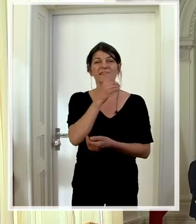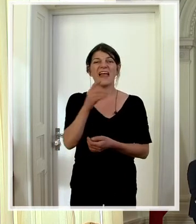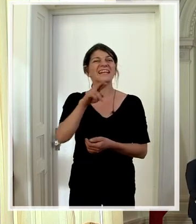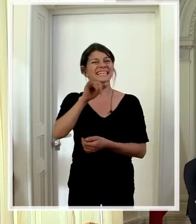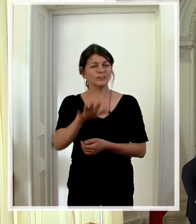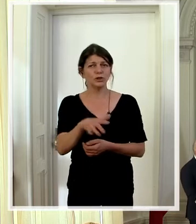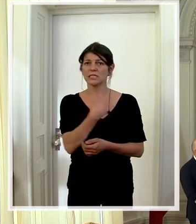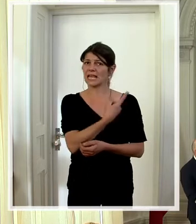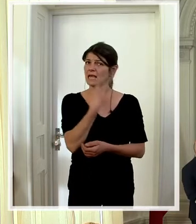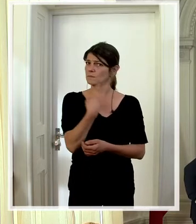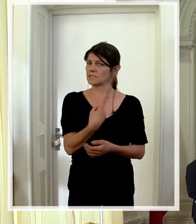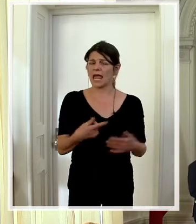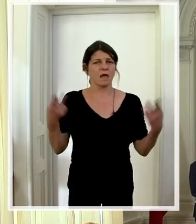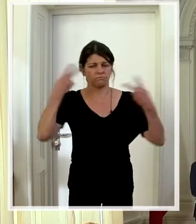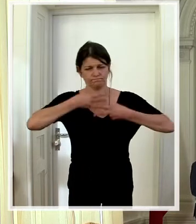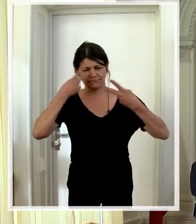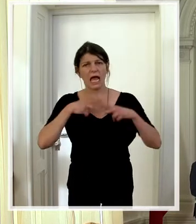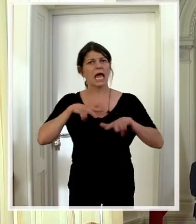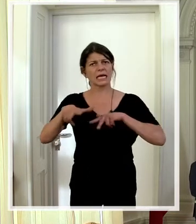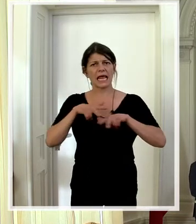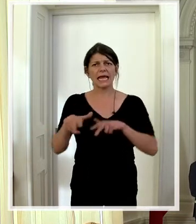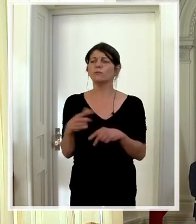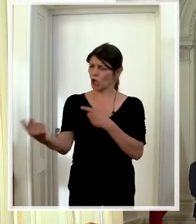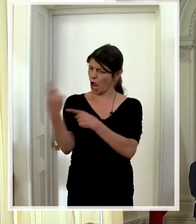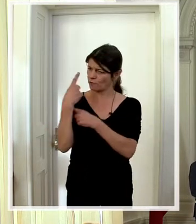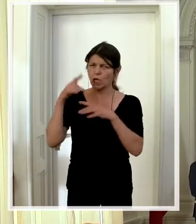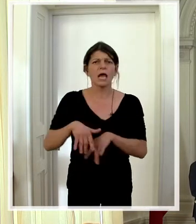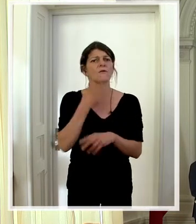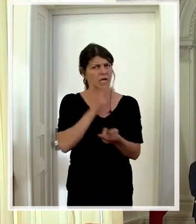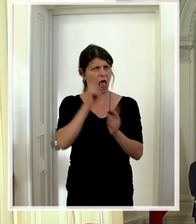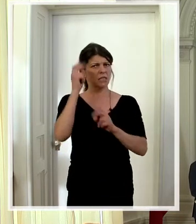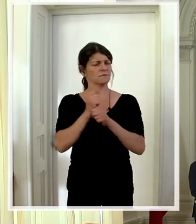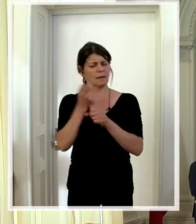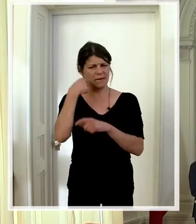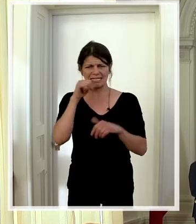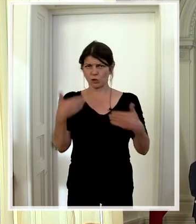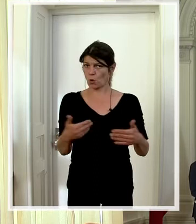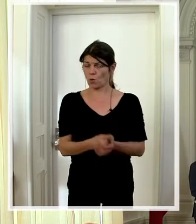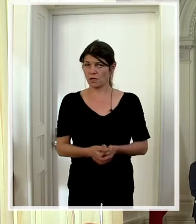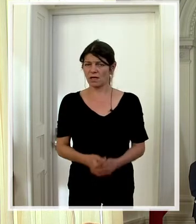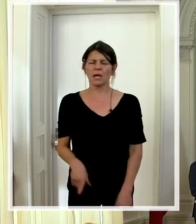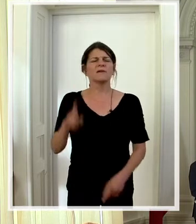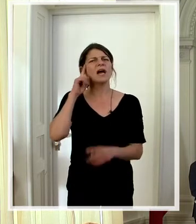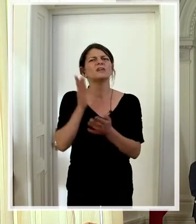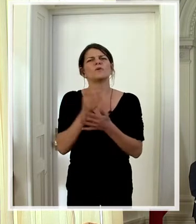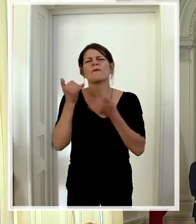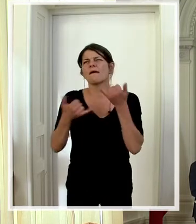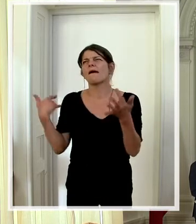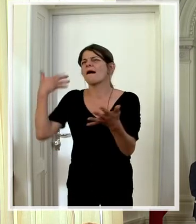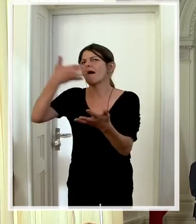Das ist erklärterweise von der Regierung, vom Auftrag her ganz anders. Aber man weiß seit Jahren, dass es